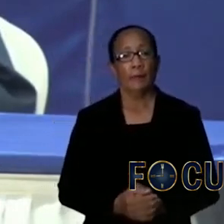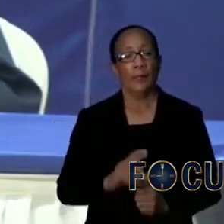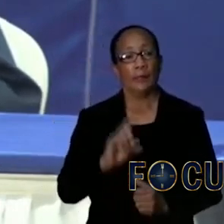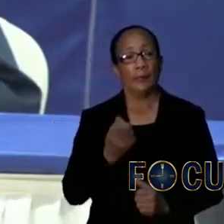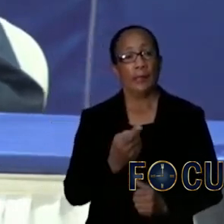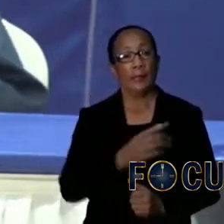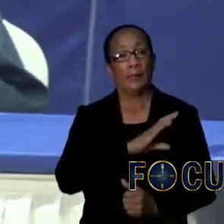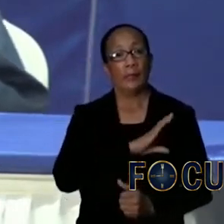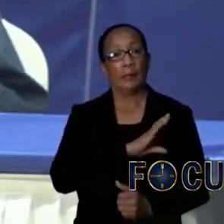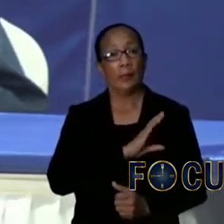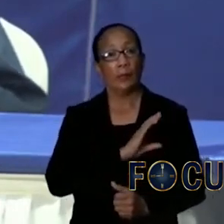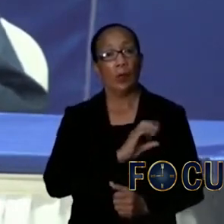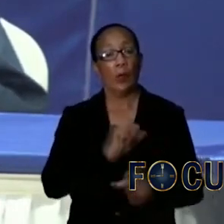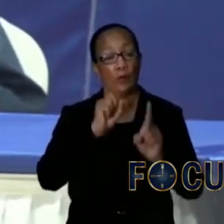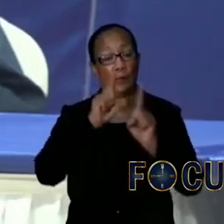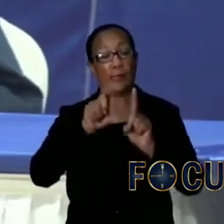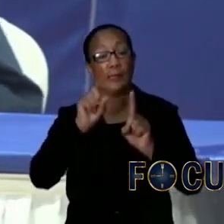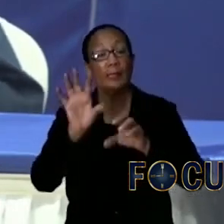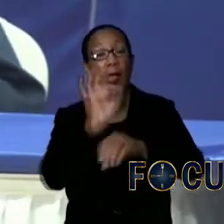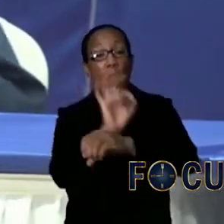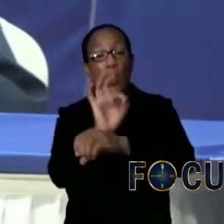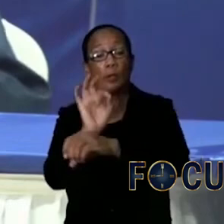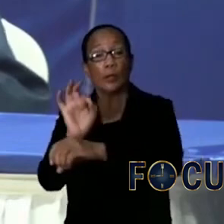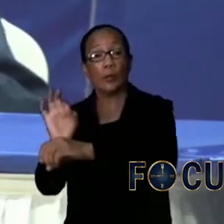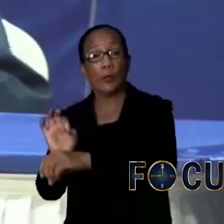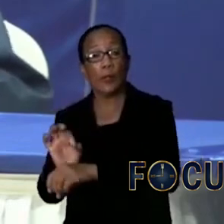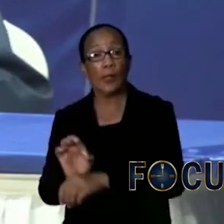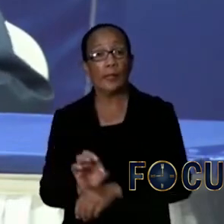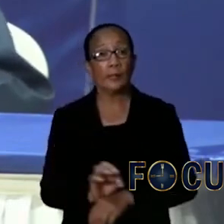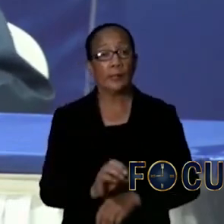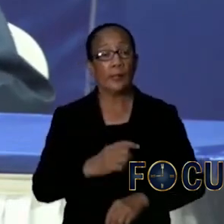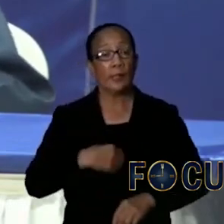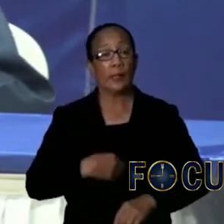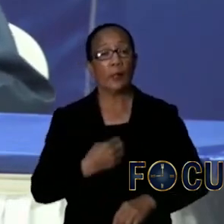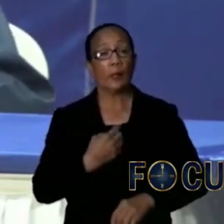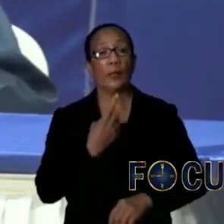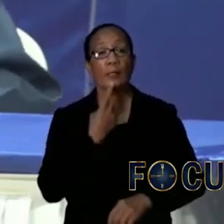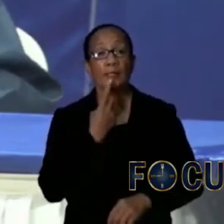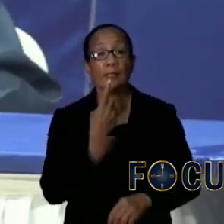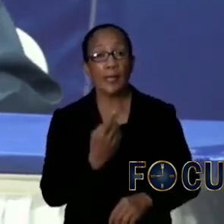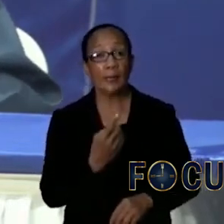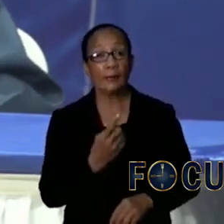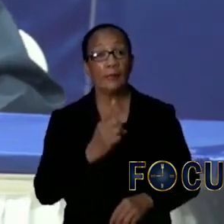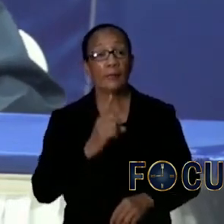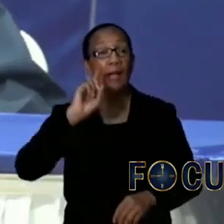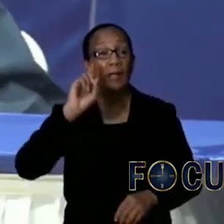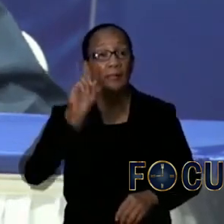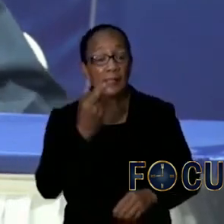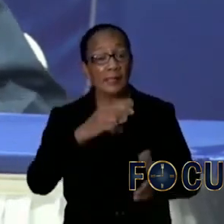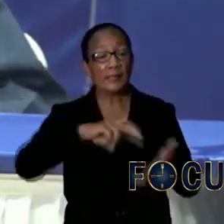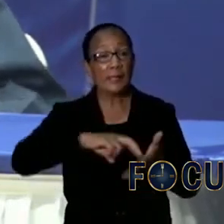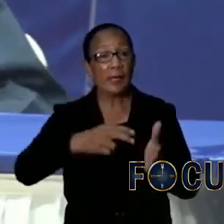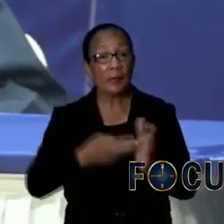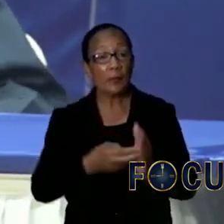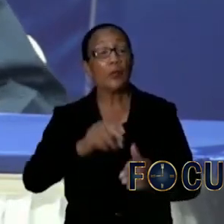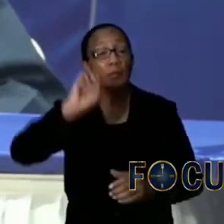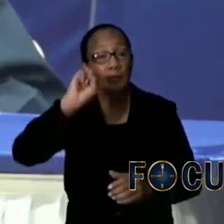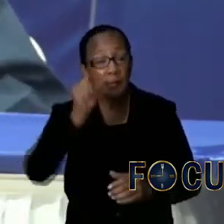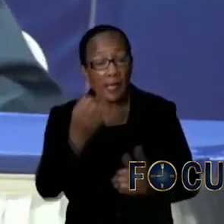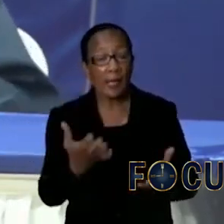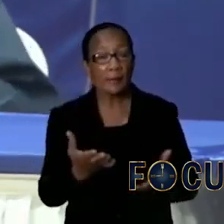Dan is er een kwestie van digitaal onderwijs. Ik wil uit de wereld helpen dat wanneer iets technologisch mogelijk